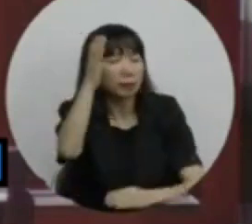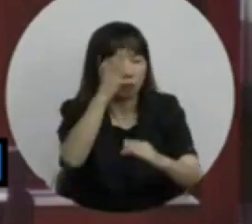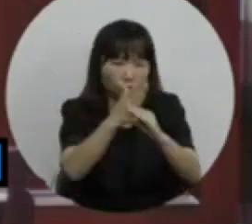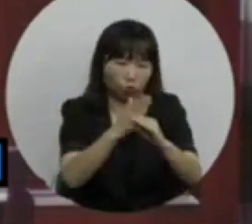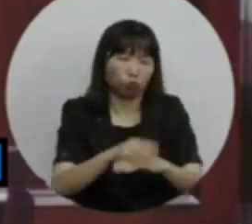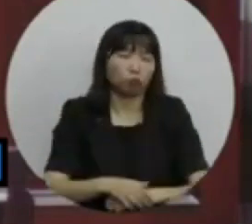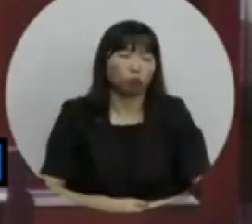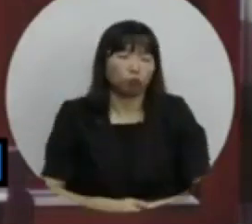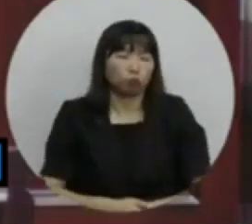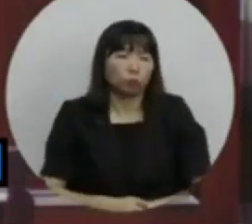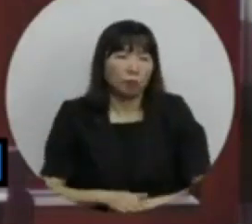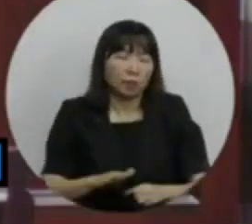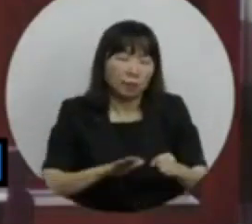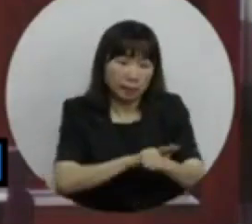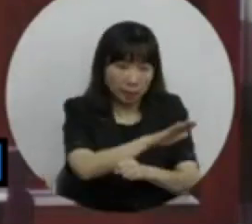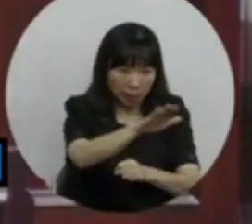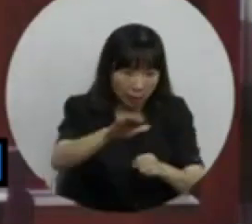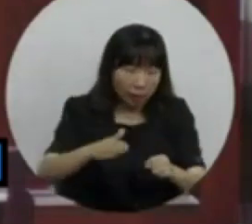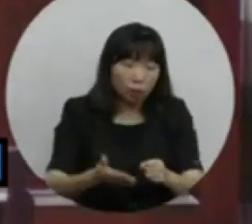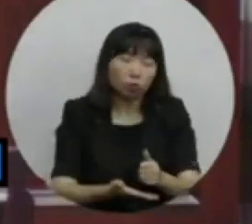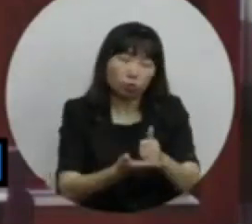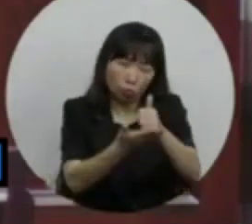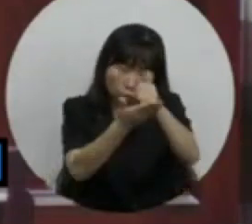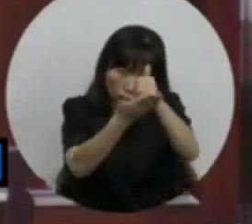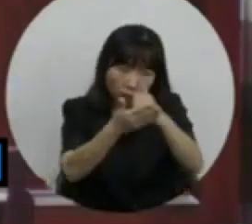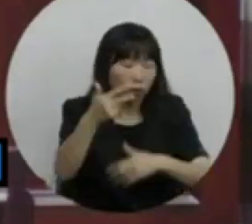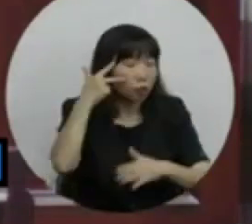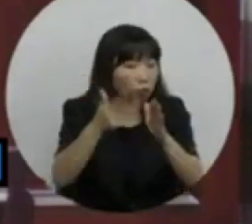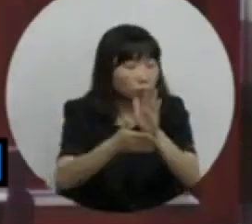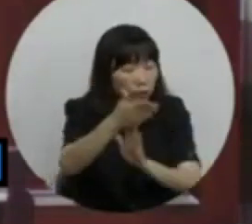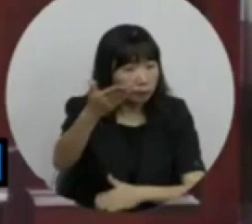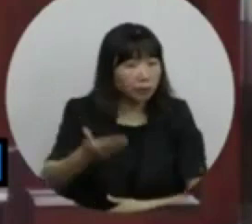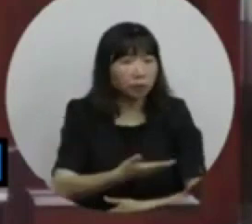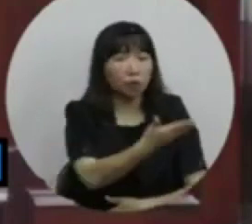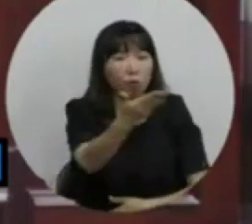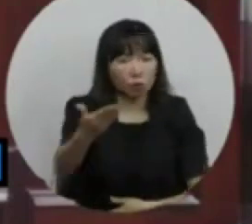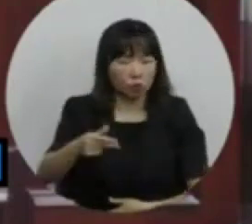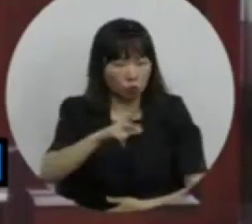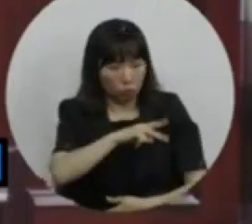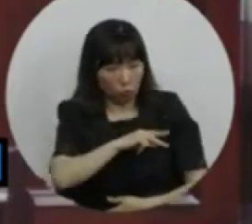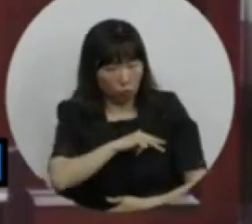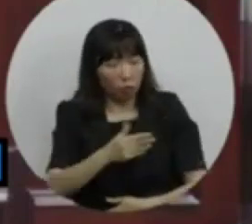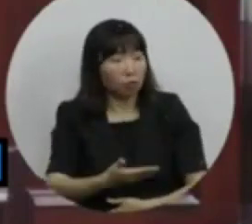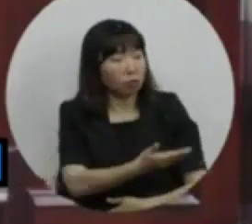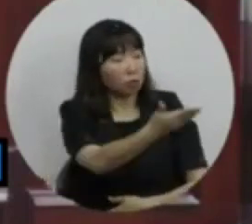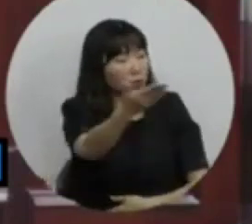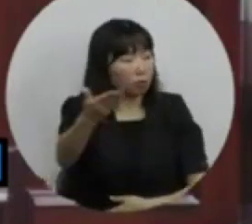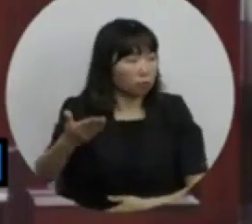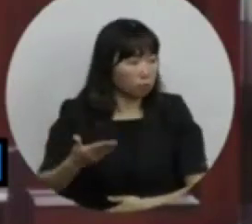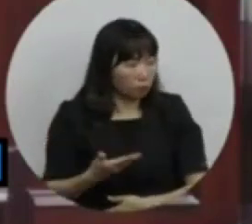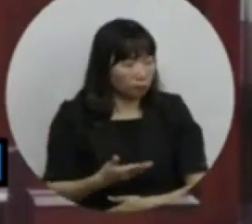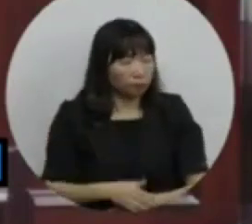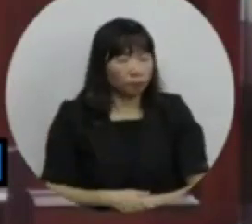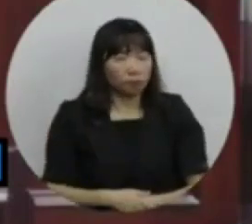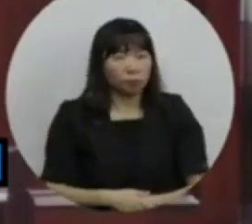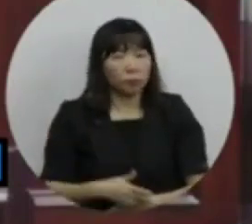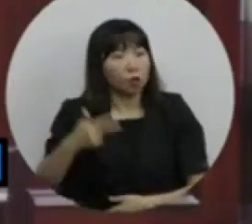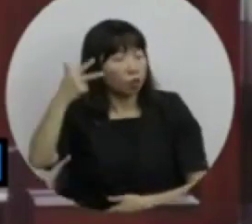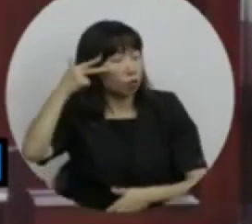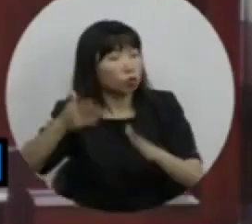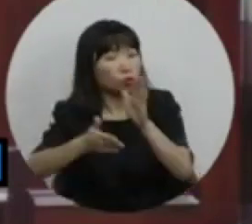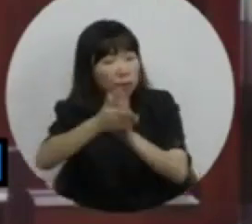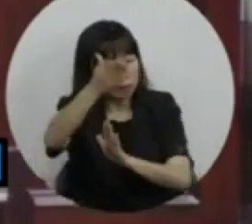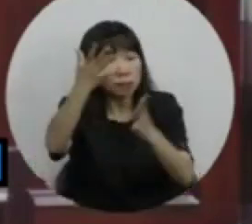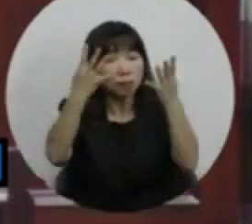사랑하고 존경하는 12만 여주 시민 여러분, 그리고 의원님 여러분, 우리 시는